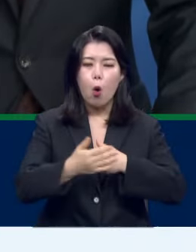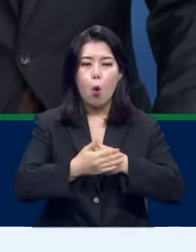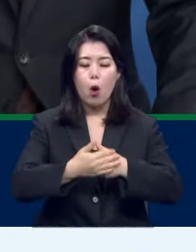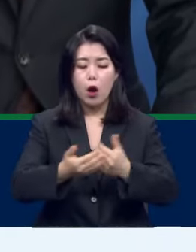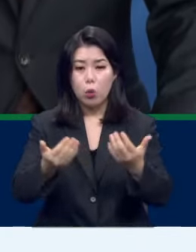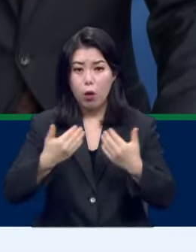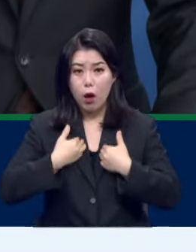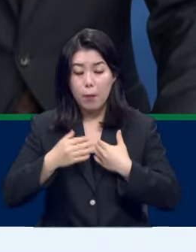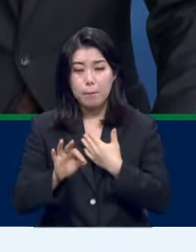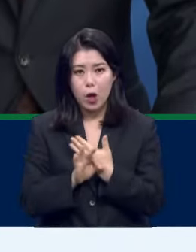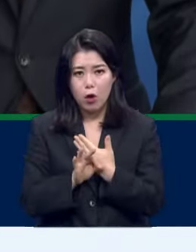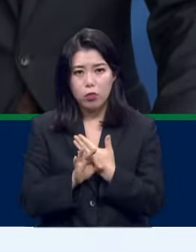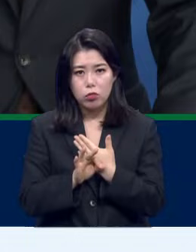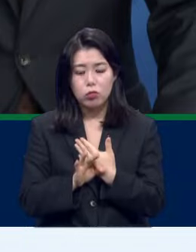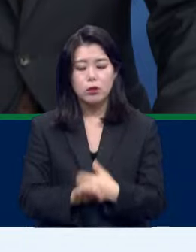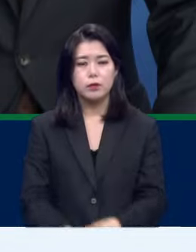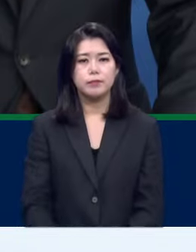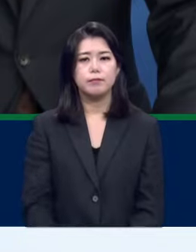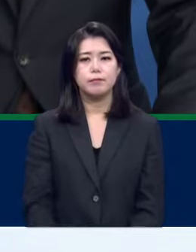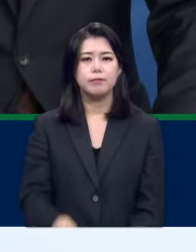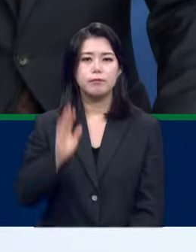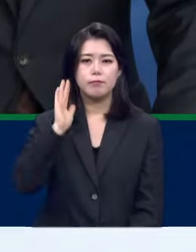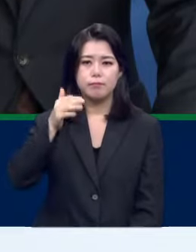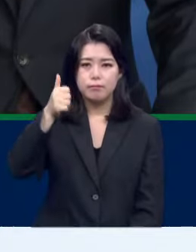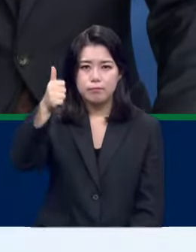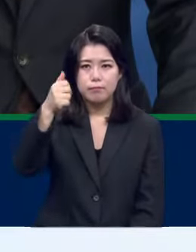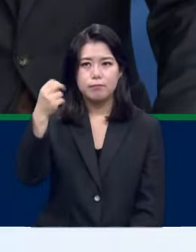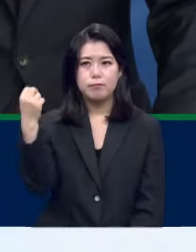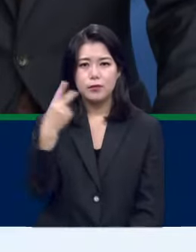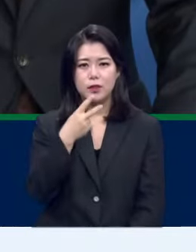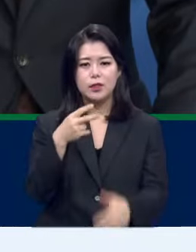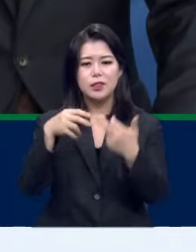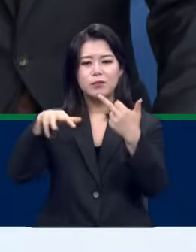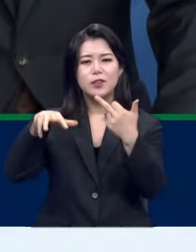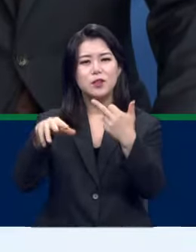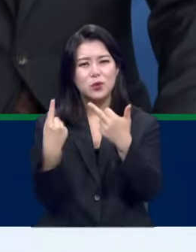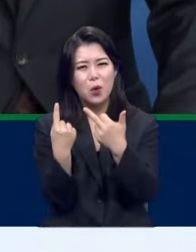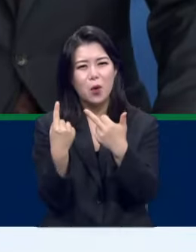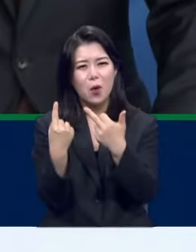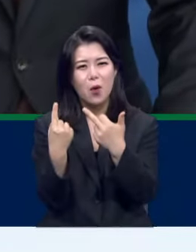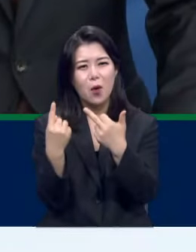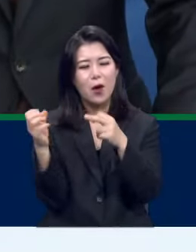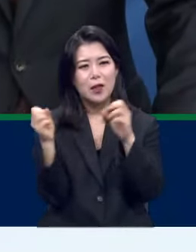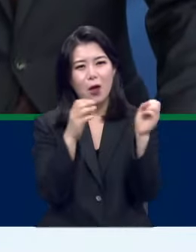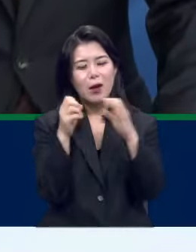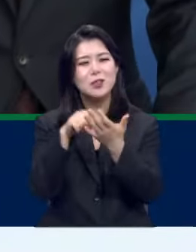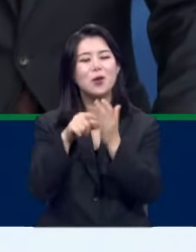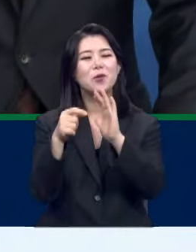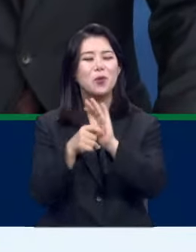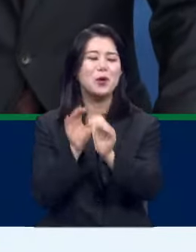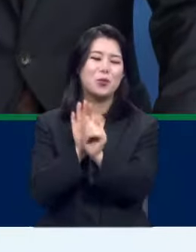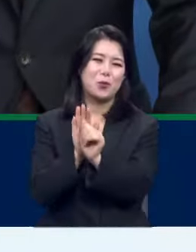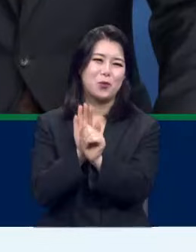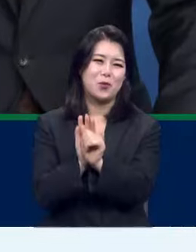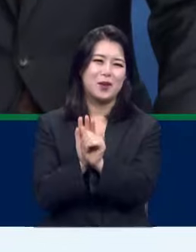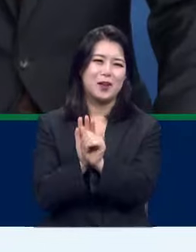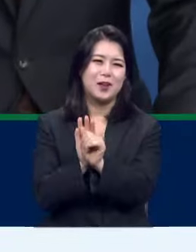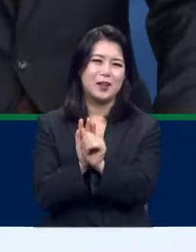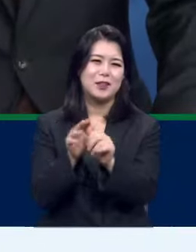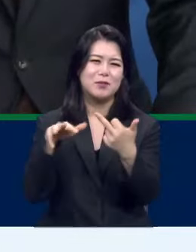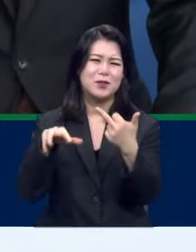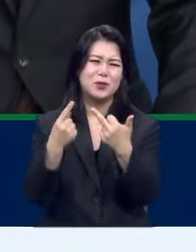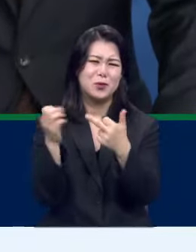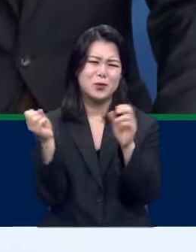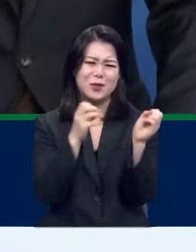하에 제가 규정하고 싶은 거는 대통령과 17초를 통화할 수 있을 정도의 도움을 주셨던 분이다 이게 17초 통화한게 다라고